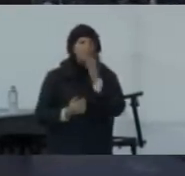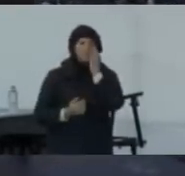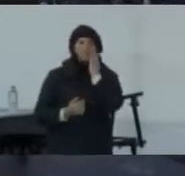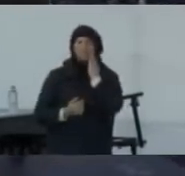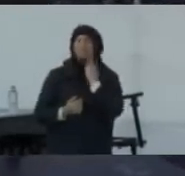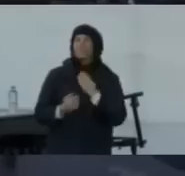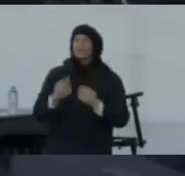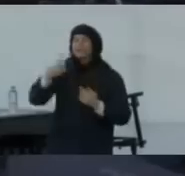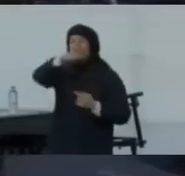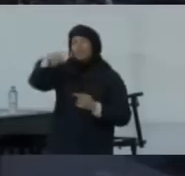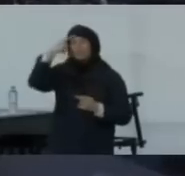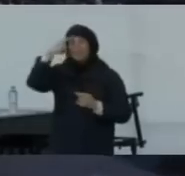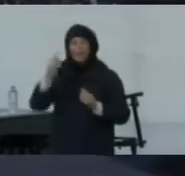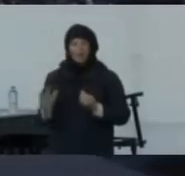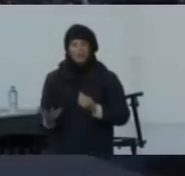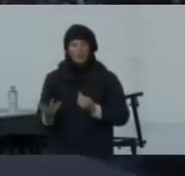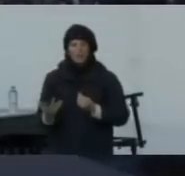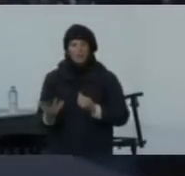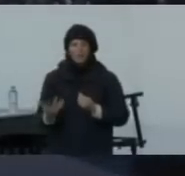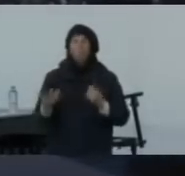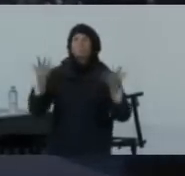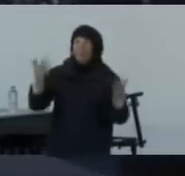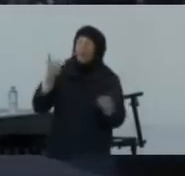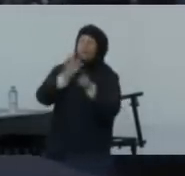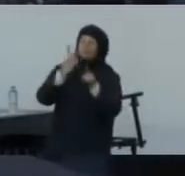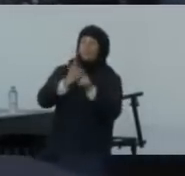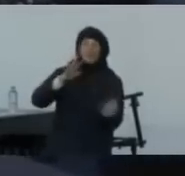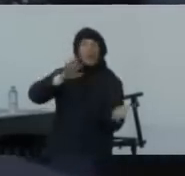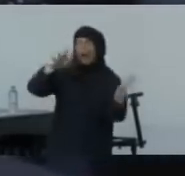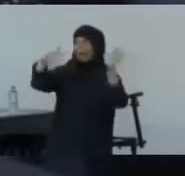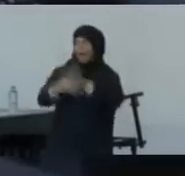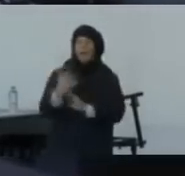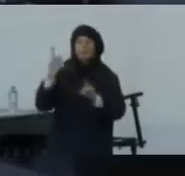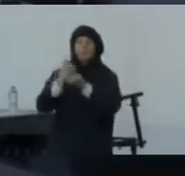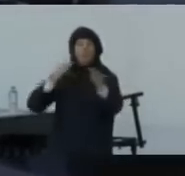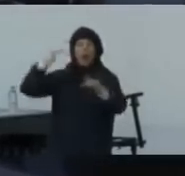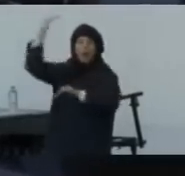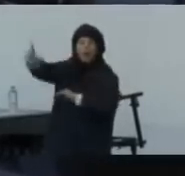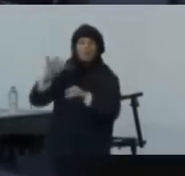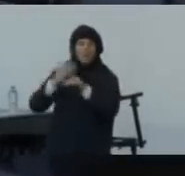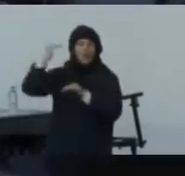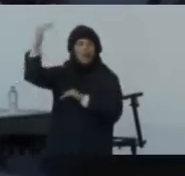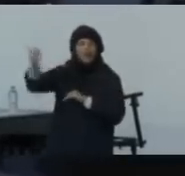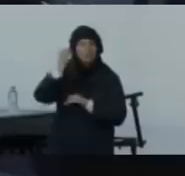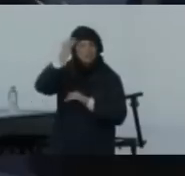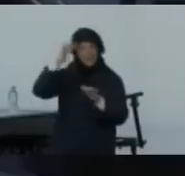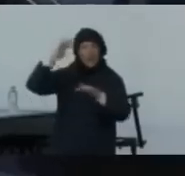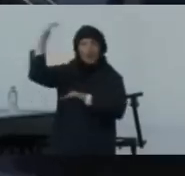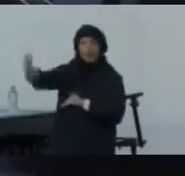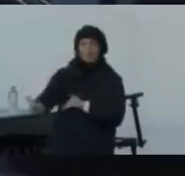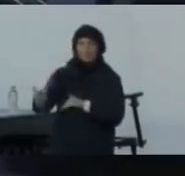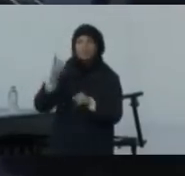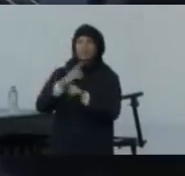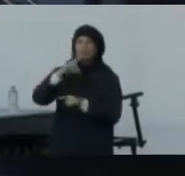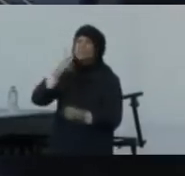e sanno che cos'è. E allora bisogna cambiare, bisogna andare oltre, fare un pensiero oltre. abbiamo bisogno di dire